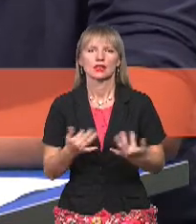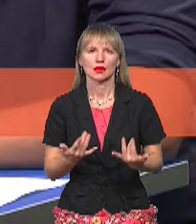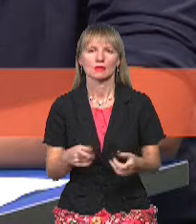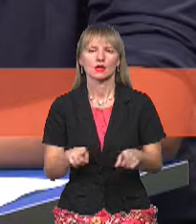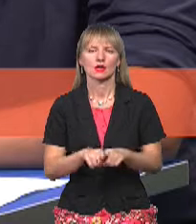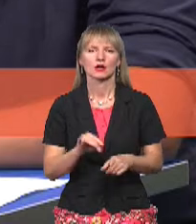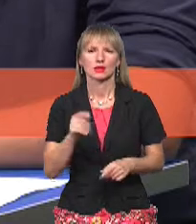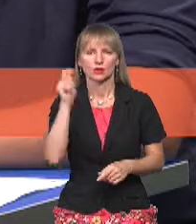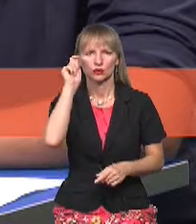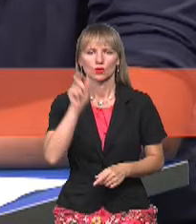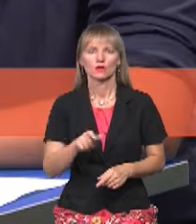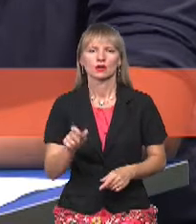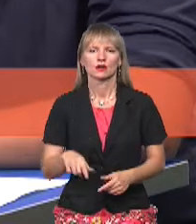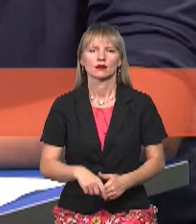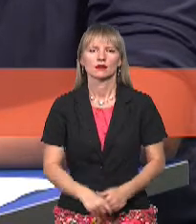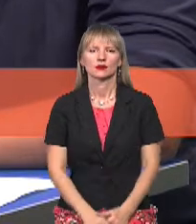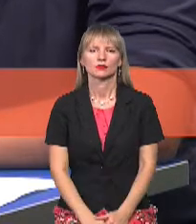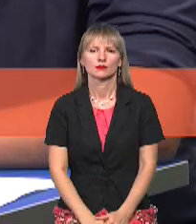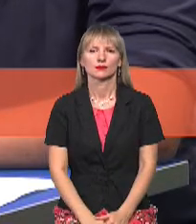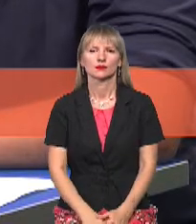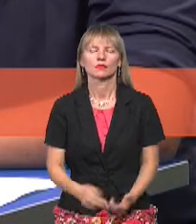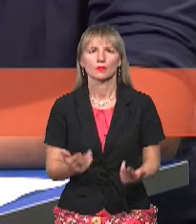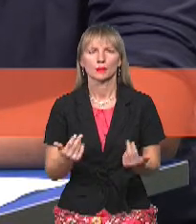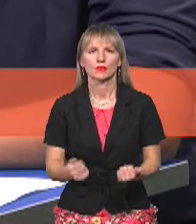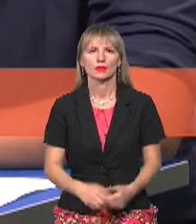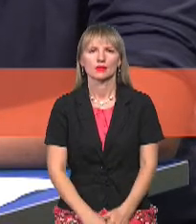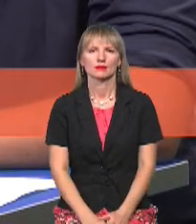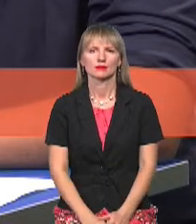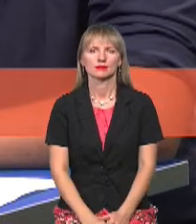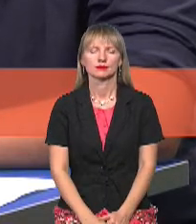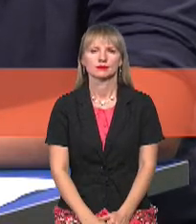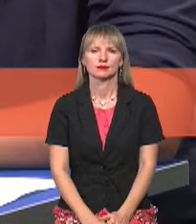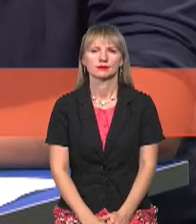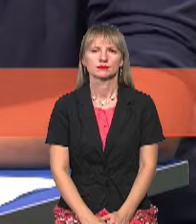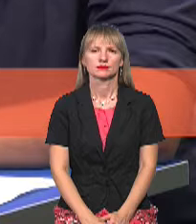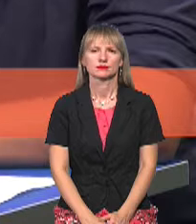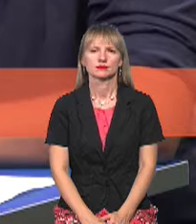чоловіків? Ну, вважаю так.